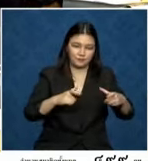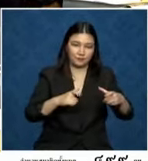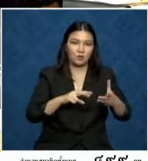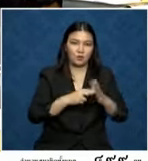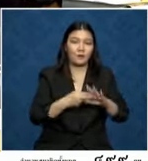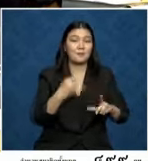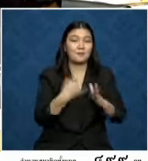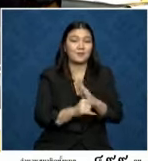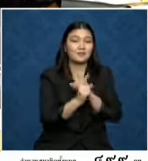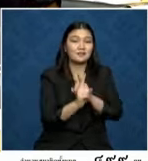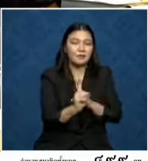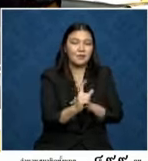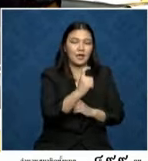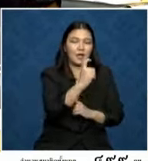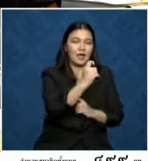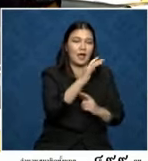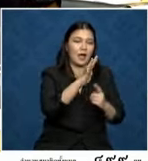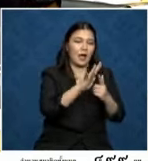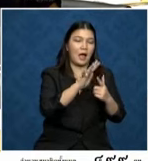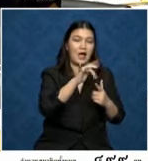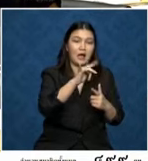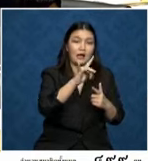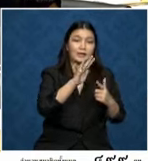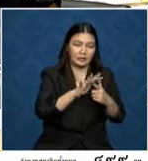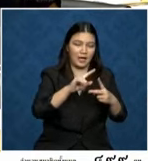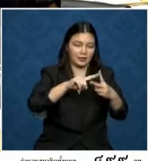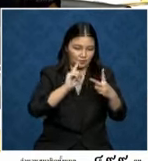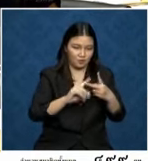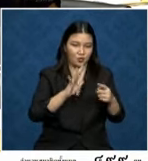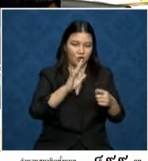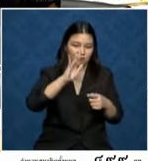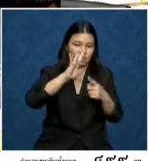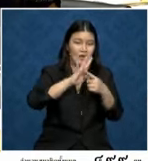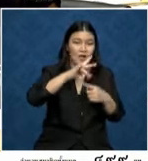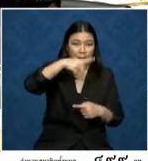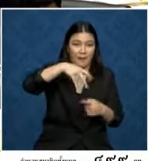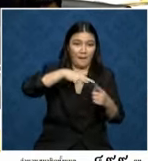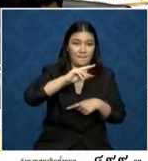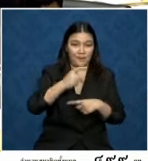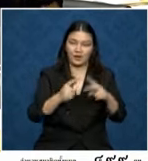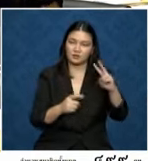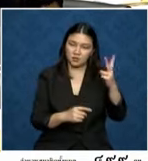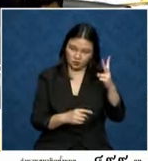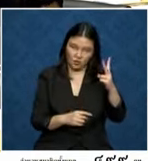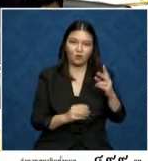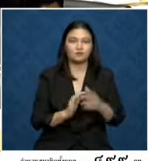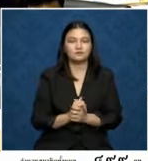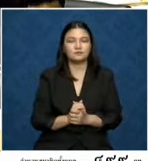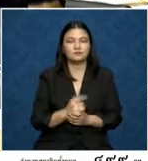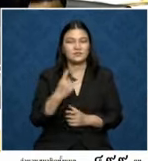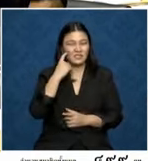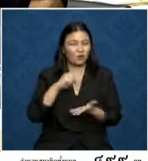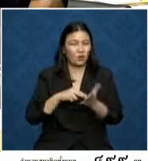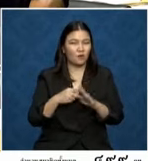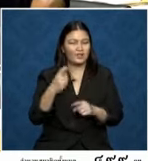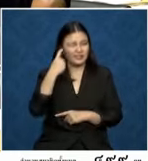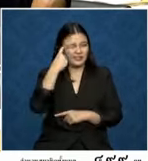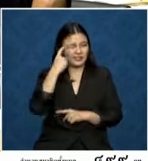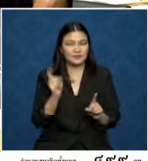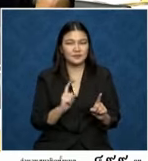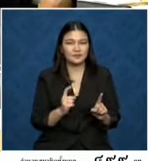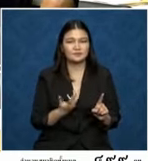ครับการจำหน่ายคดีที่ยังไม่มีคำพิพากษาออกจากศาลระบบคดีอาญานั้นกระผมเห็นว่